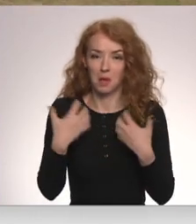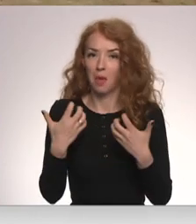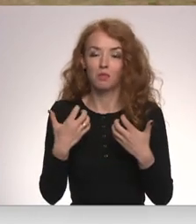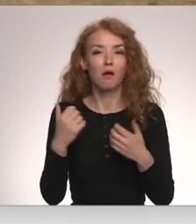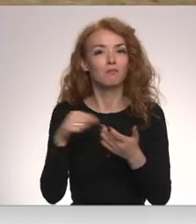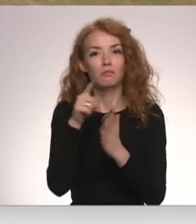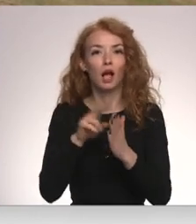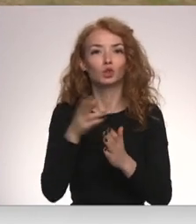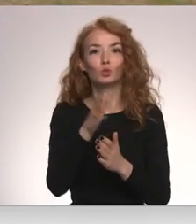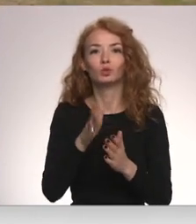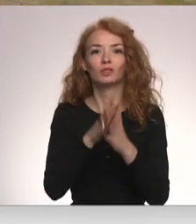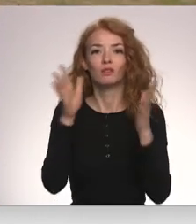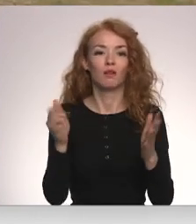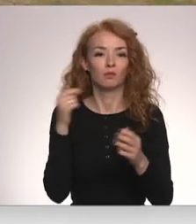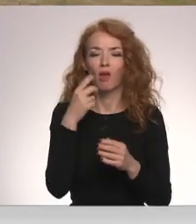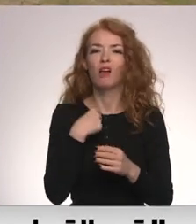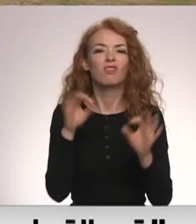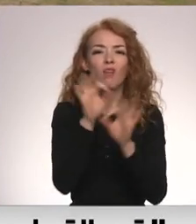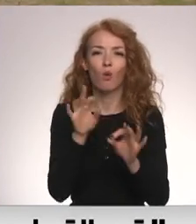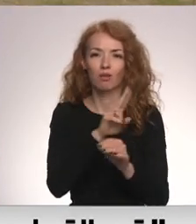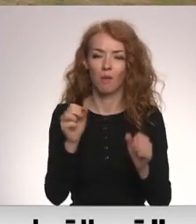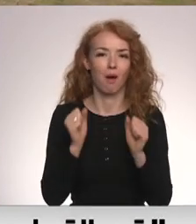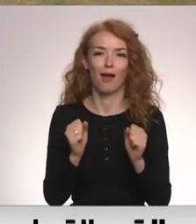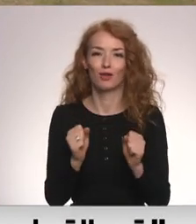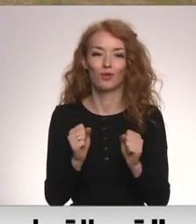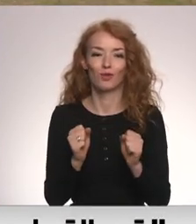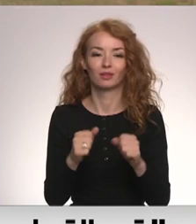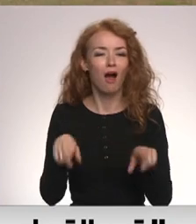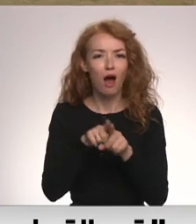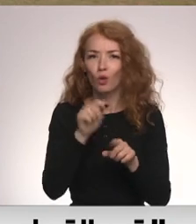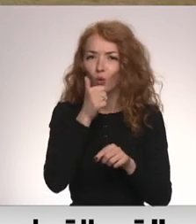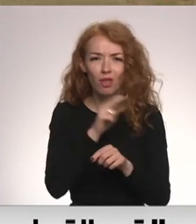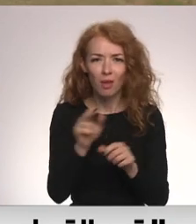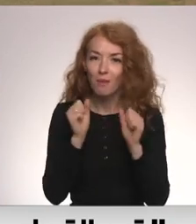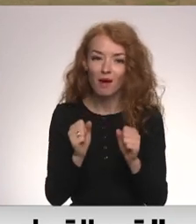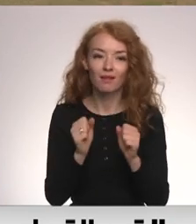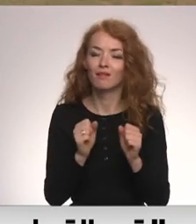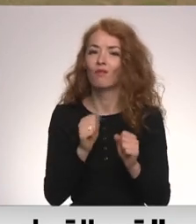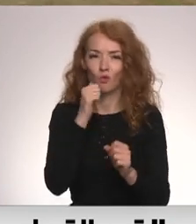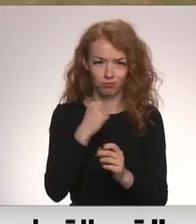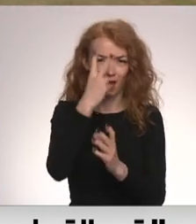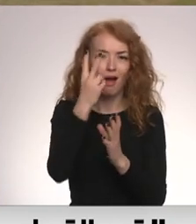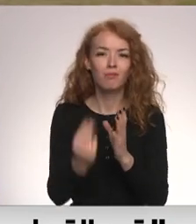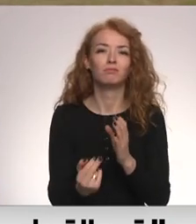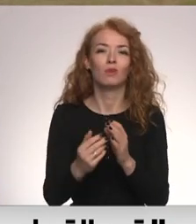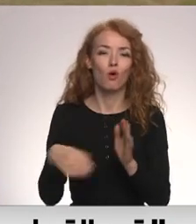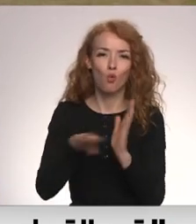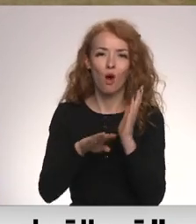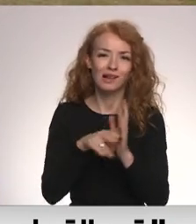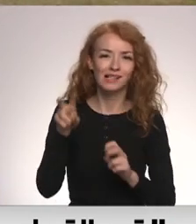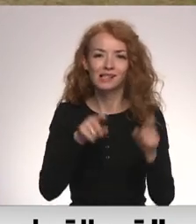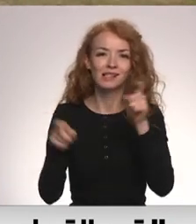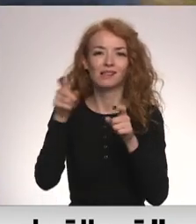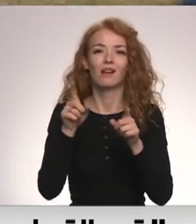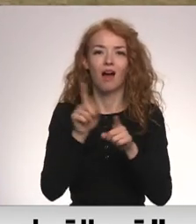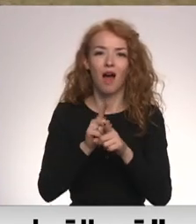tāds lielākais izaicinājums? Es vispār ne no kā nebaidos. Arī ūdenī? Nē, lieksim ūdenī, kāpsim kokos, ar